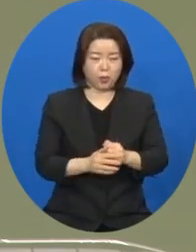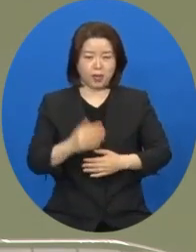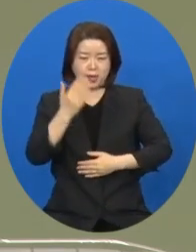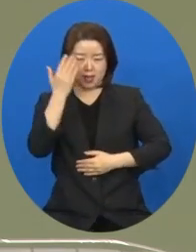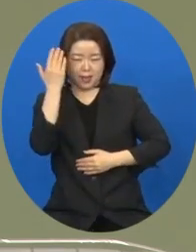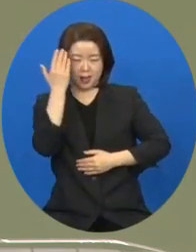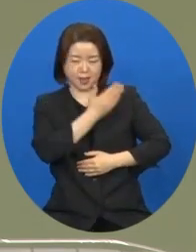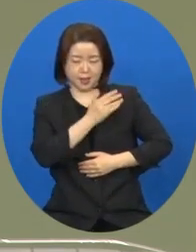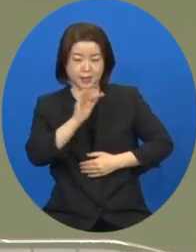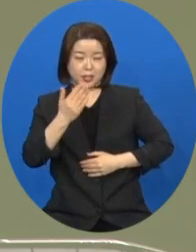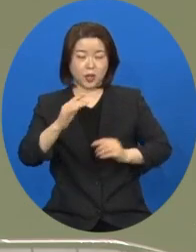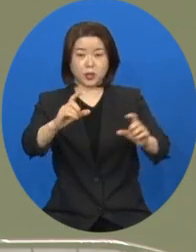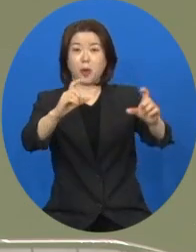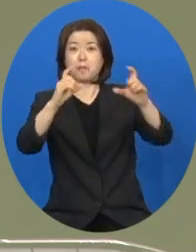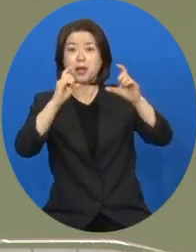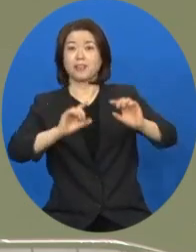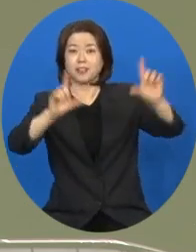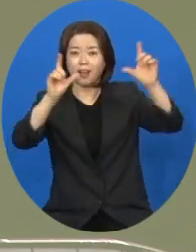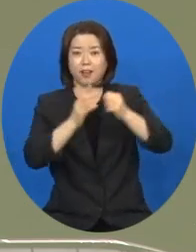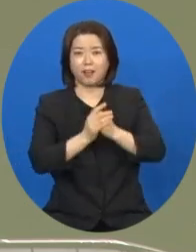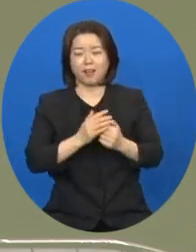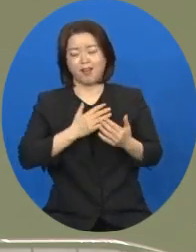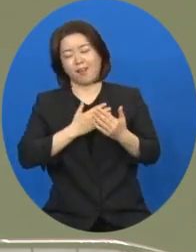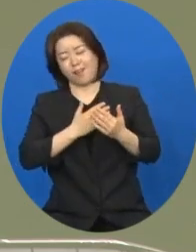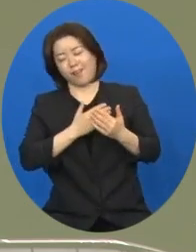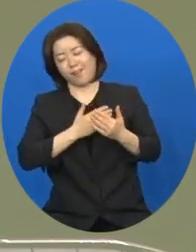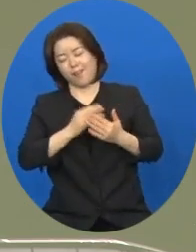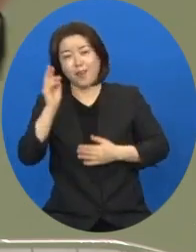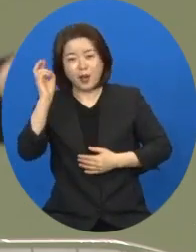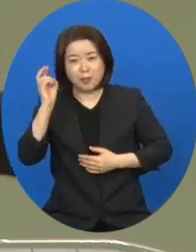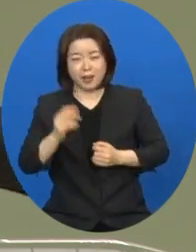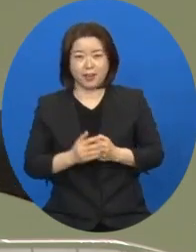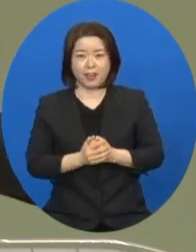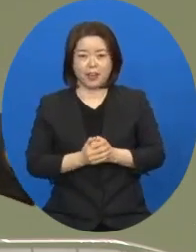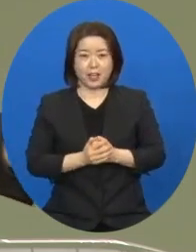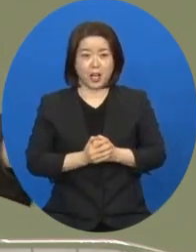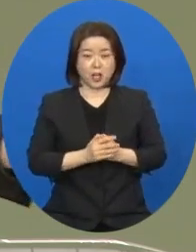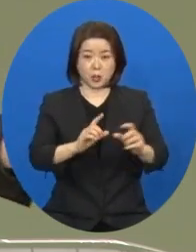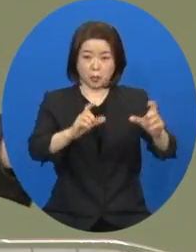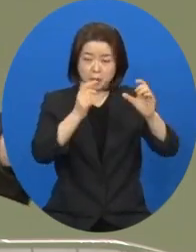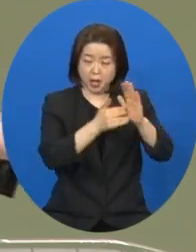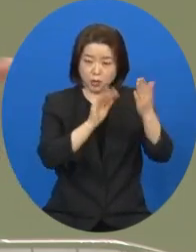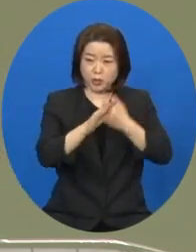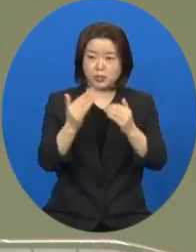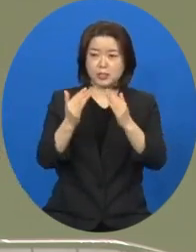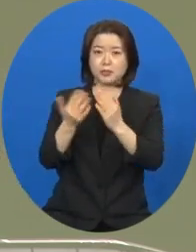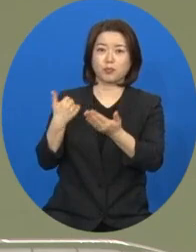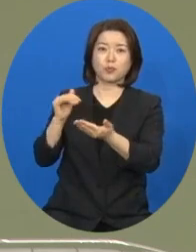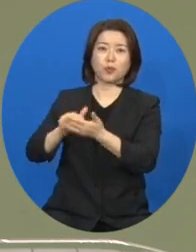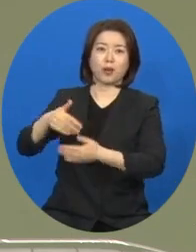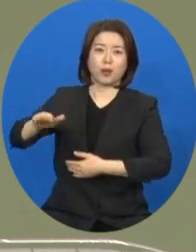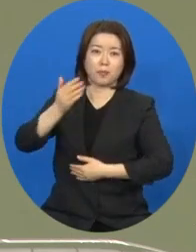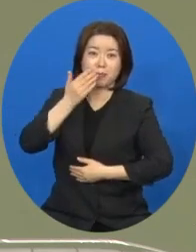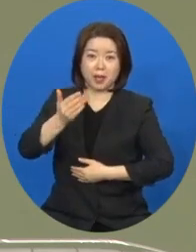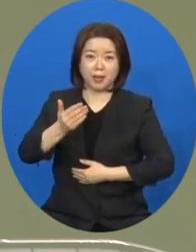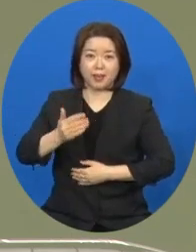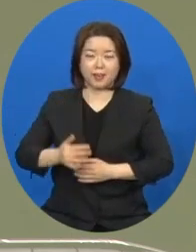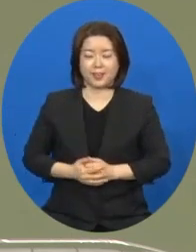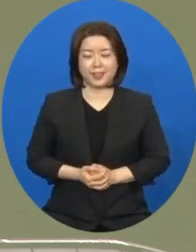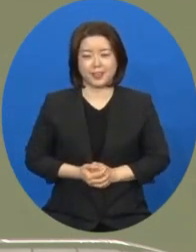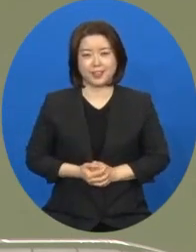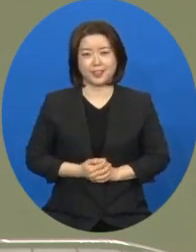날입니다. 얼마나 가슴이 설레겠어요. 그리고 이제 집으로 돌아갈 수 있게 됩니다. 그런데 그